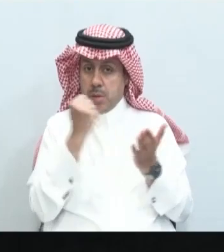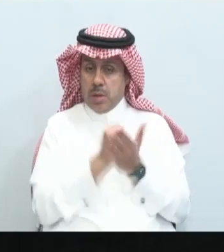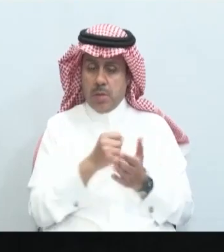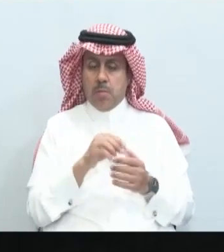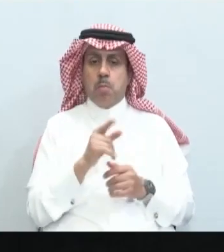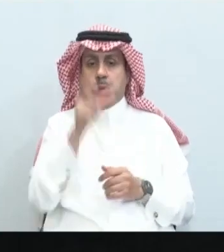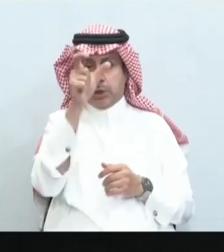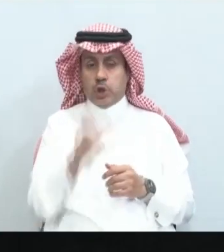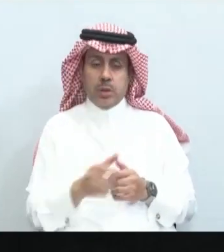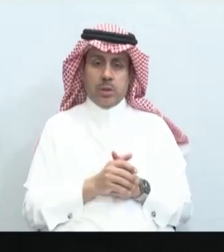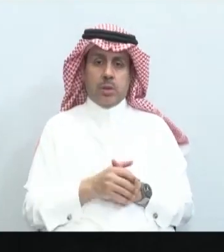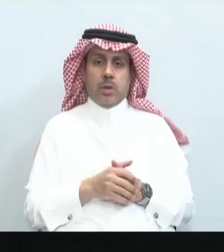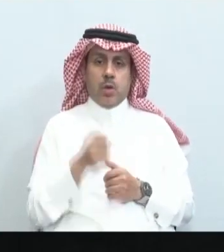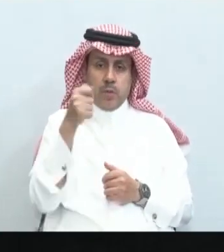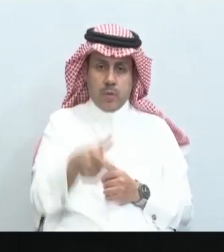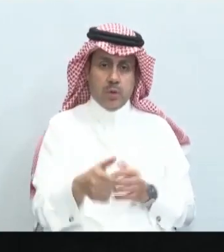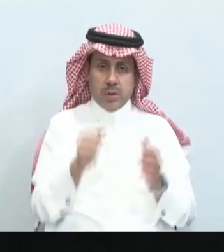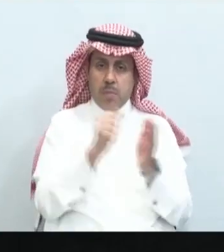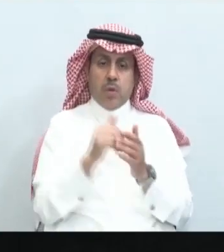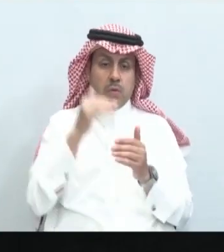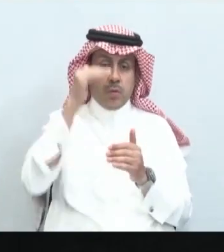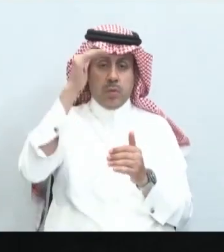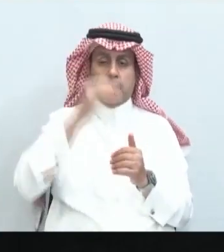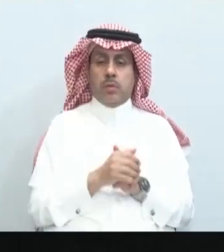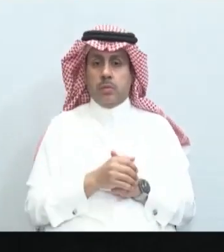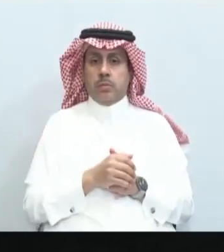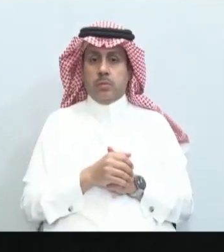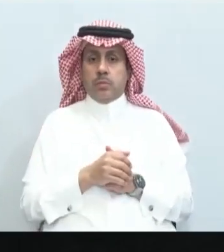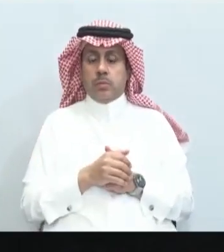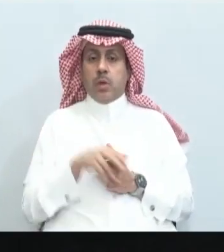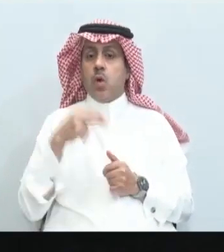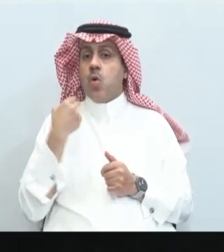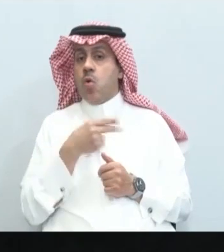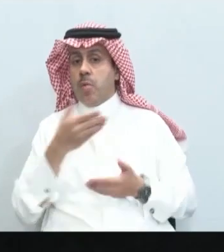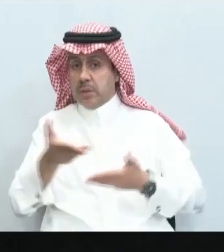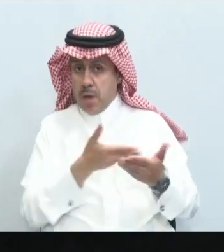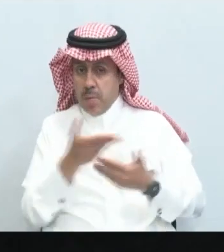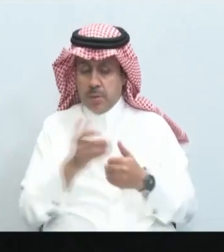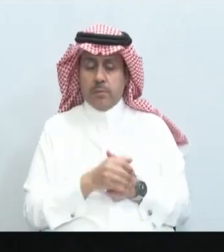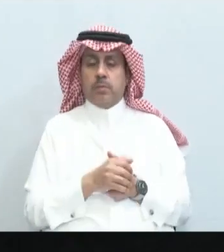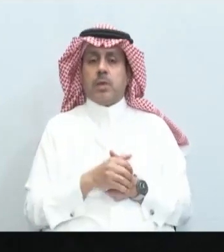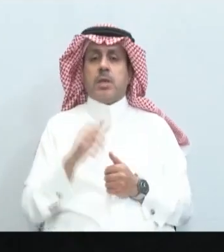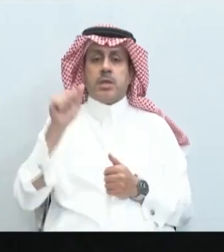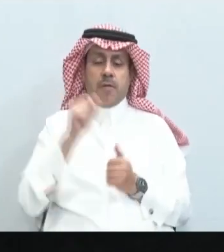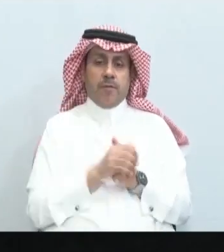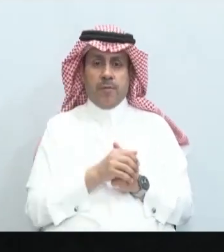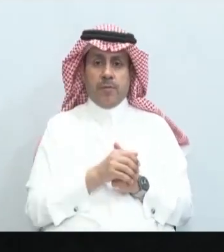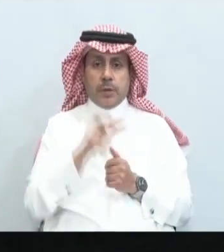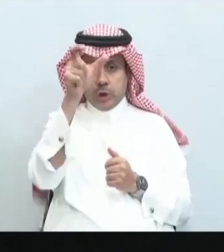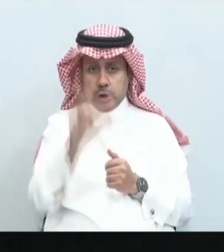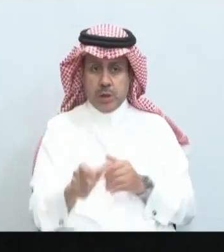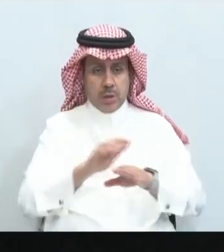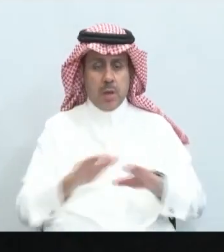مثلا عماره او غير ذلك فهنا تتعامل هذه الوزاره مع هذا الشخص بوصفها شخصا عاديا